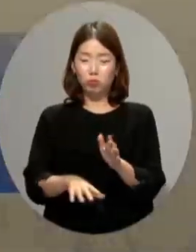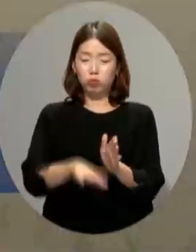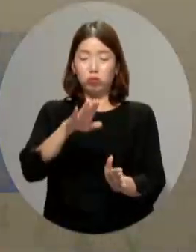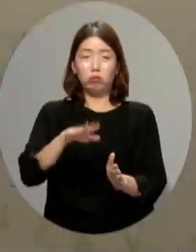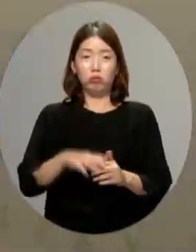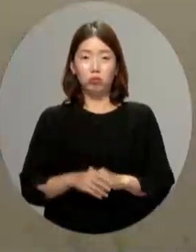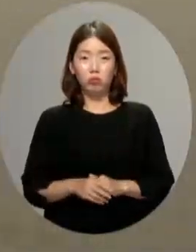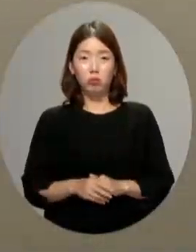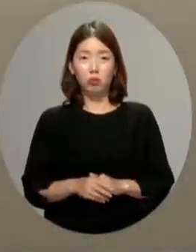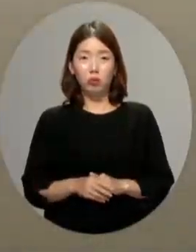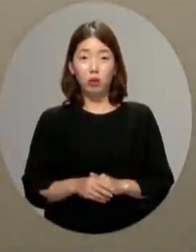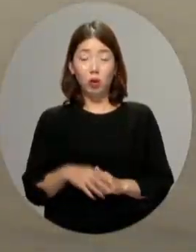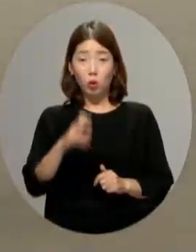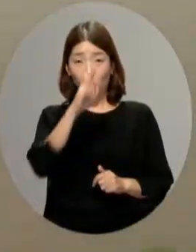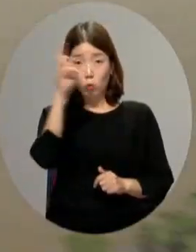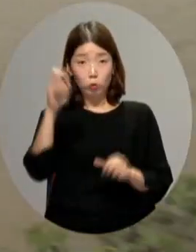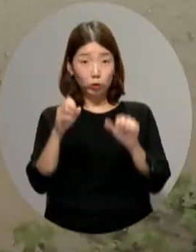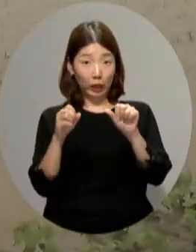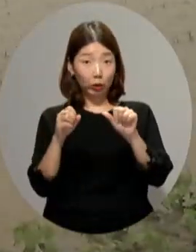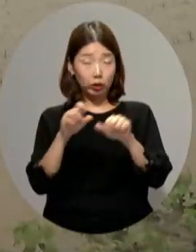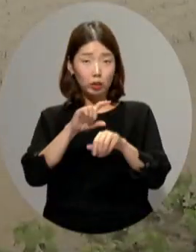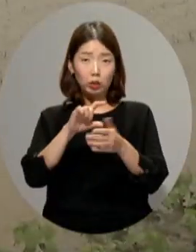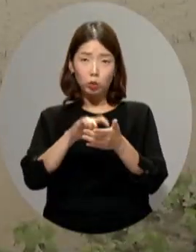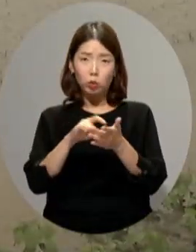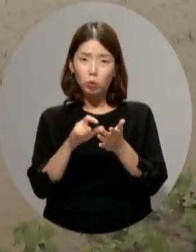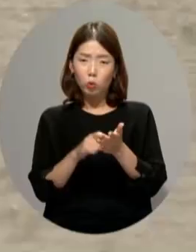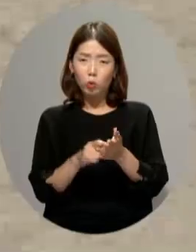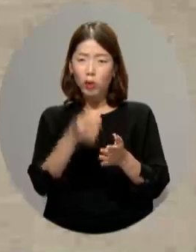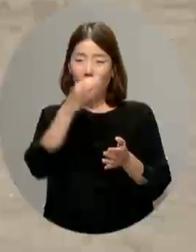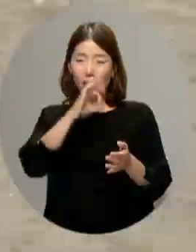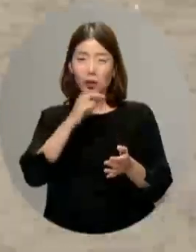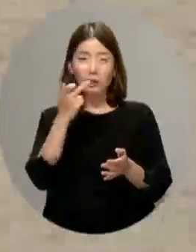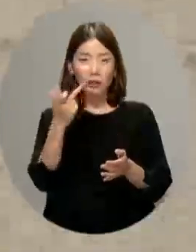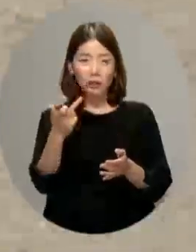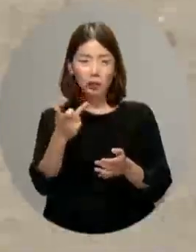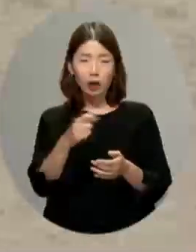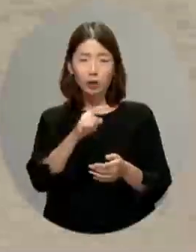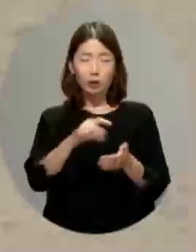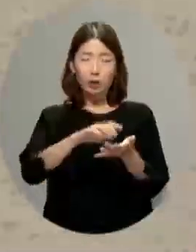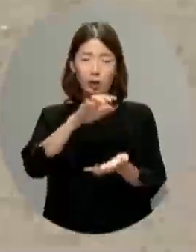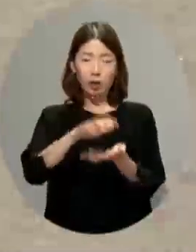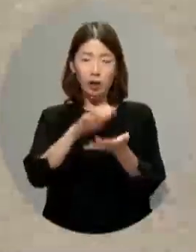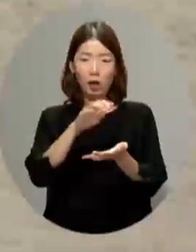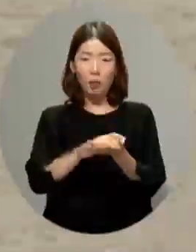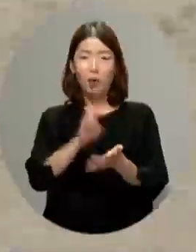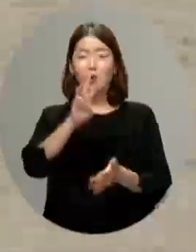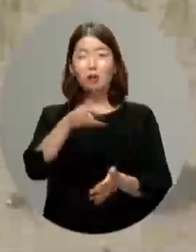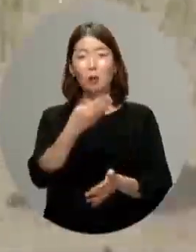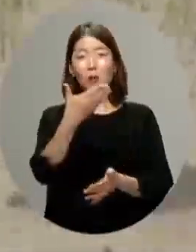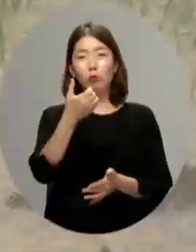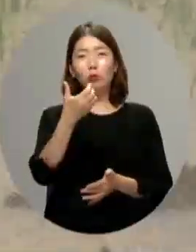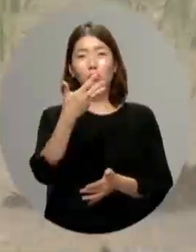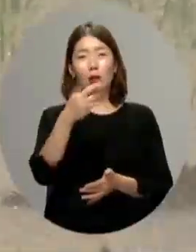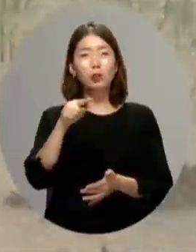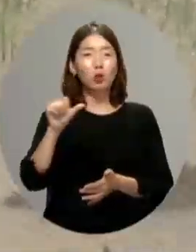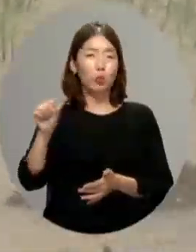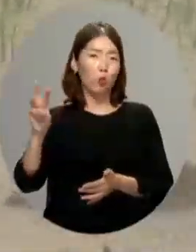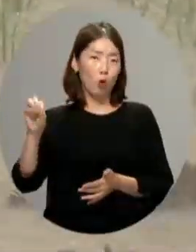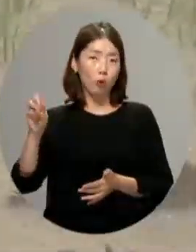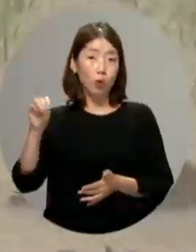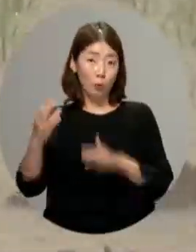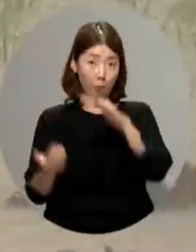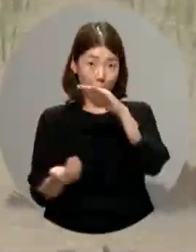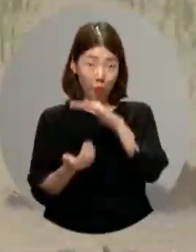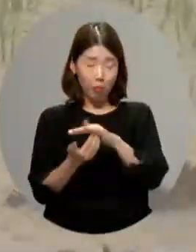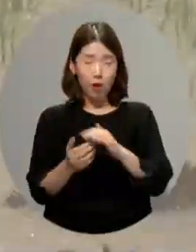차요. 오후 5시 기준 이틀 동안 익산 함나에 내린 비의 양만 무려 398.5mm에